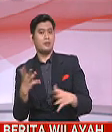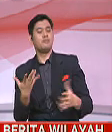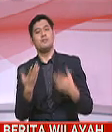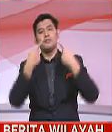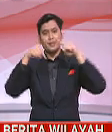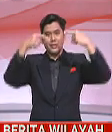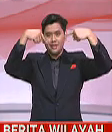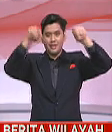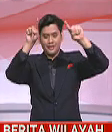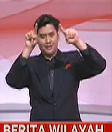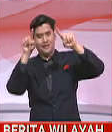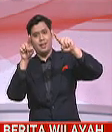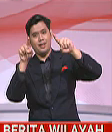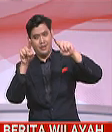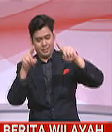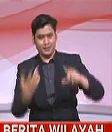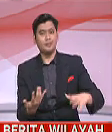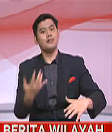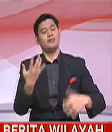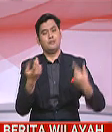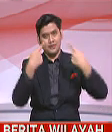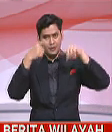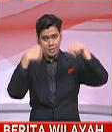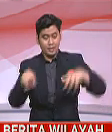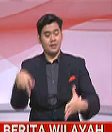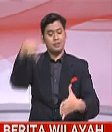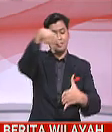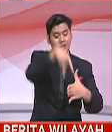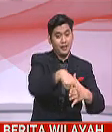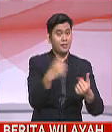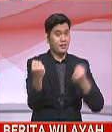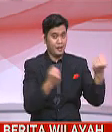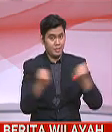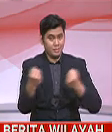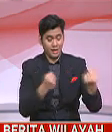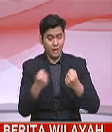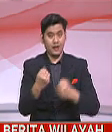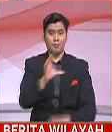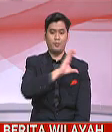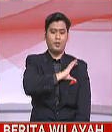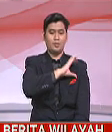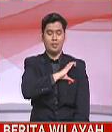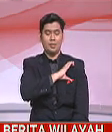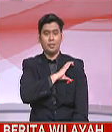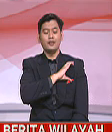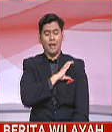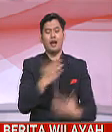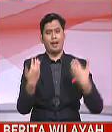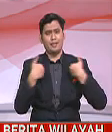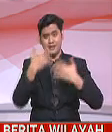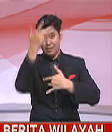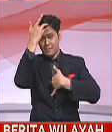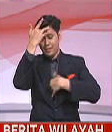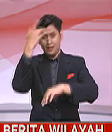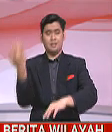tercapai. Hasrat Muhammad Ammar yang menghidap leukemia tahap 4 dibawa menaiki kereta peronda terbabit di ibu pejabat polis daerah